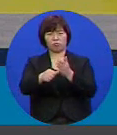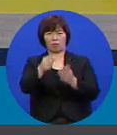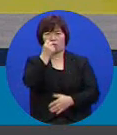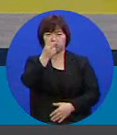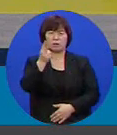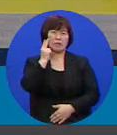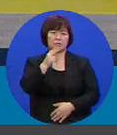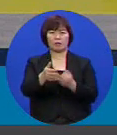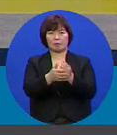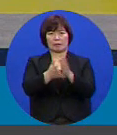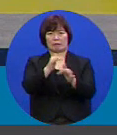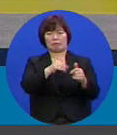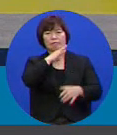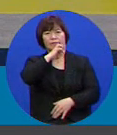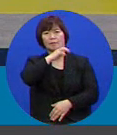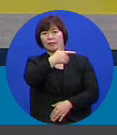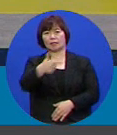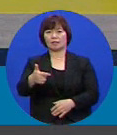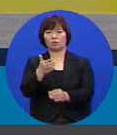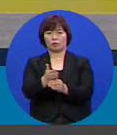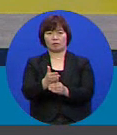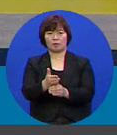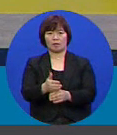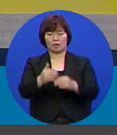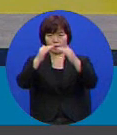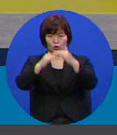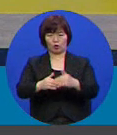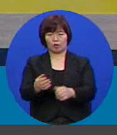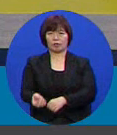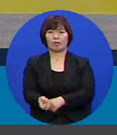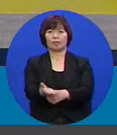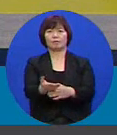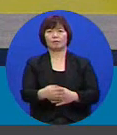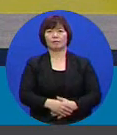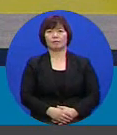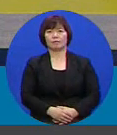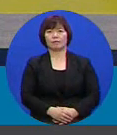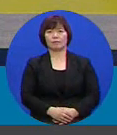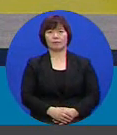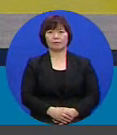악취까지 심해 주민들이 큰 불편을 호소하고 있습니다. 주혜인 기자가 보도합니다.